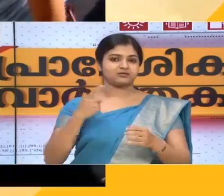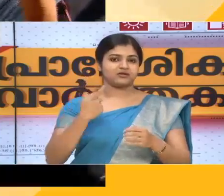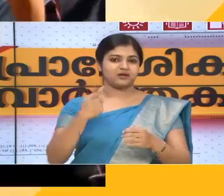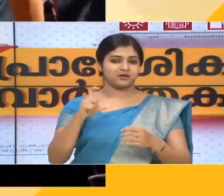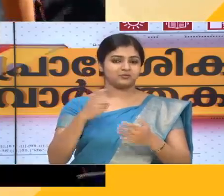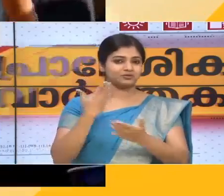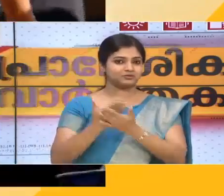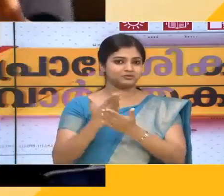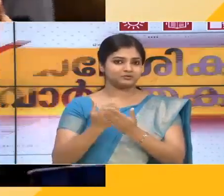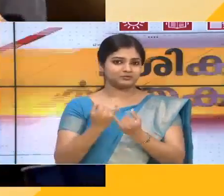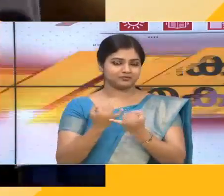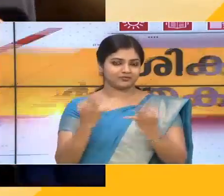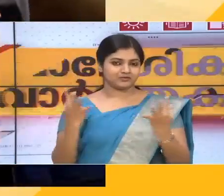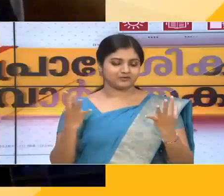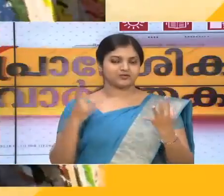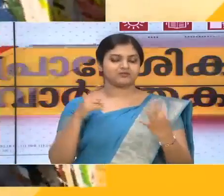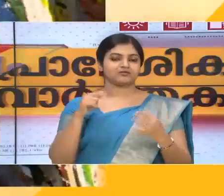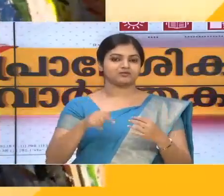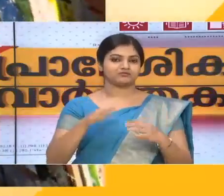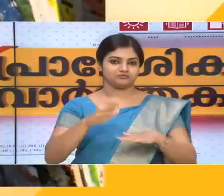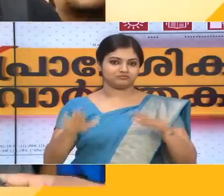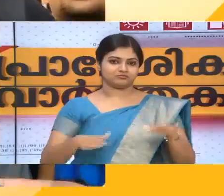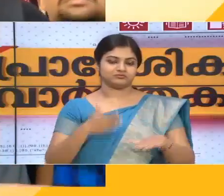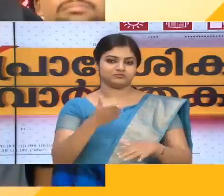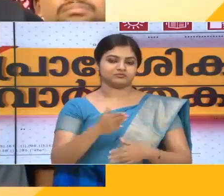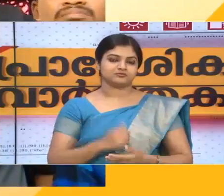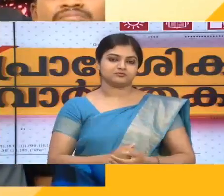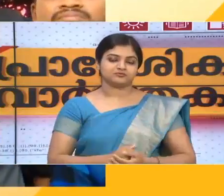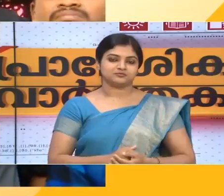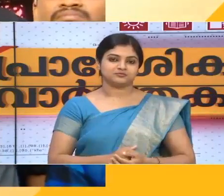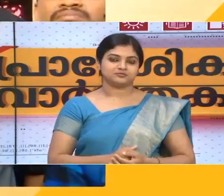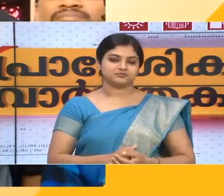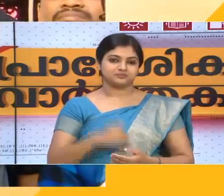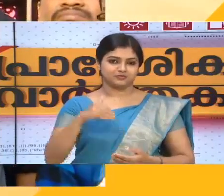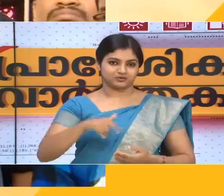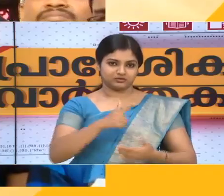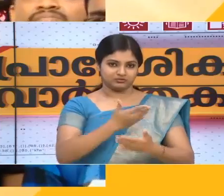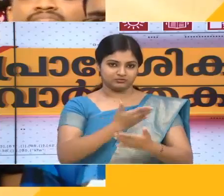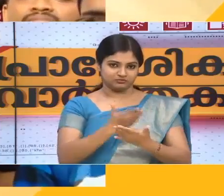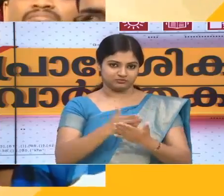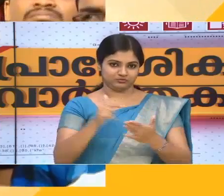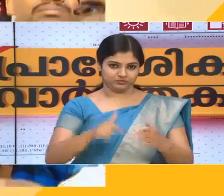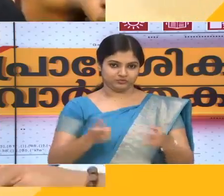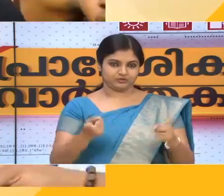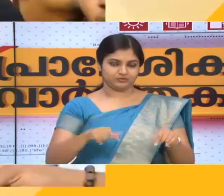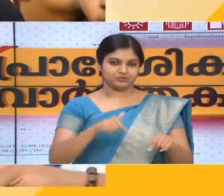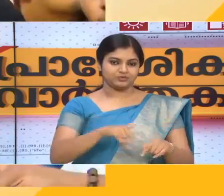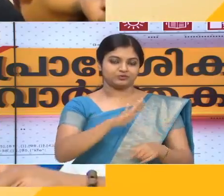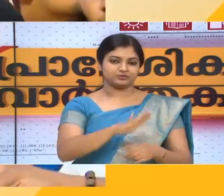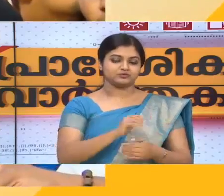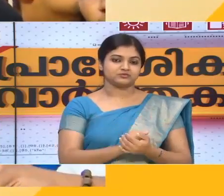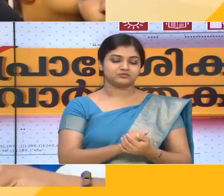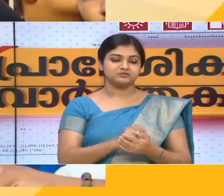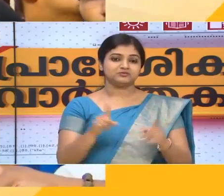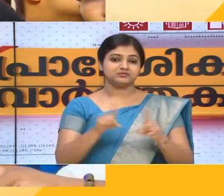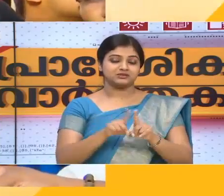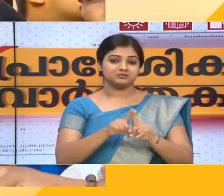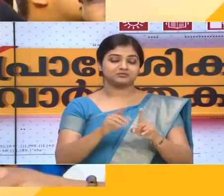സെല്ലിൽ ലഭിച്ച പരാതികളുടെ അടിസ്ഥാനത്തിലാണ് നടപടി. ഇന്നത് ക്ലീൻ ചെയ്യുന്ന നടപടികളിലേക്ക് പോവുകയാണ്. ഇത്തരം കാര്യങ്ങൾ